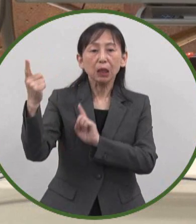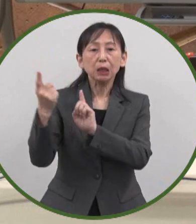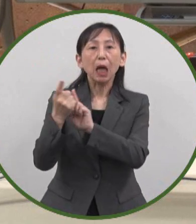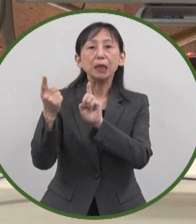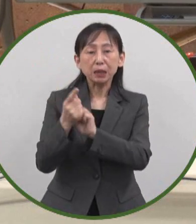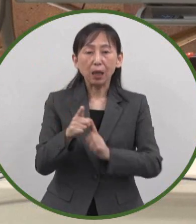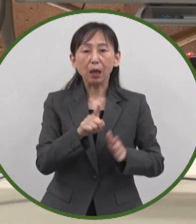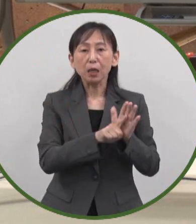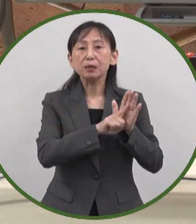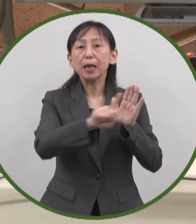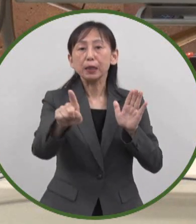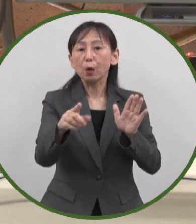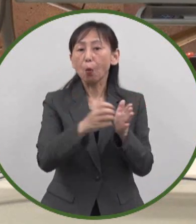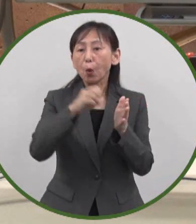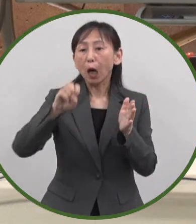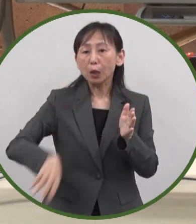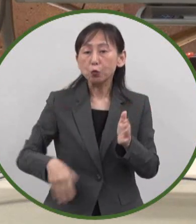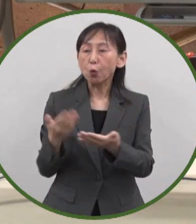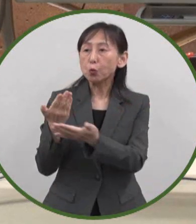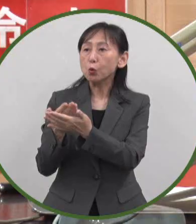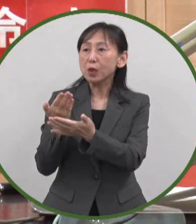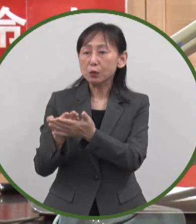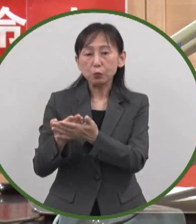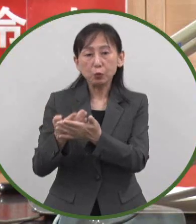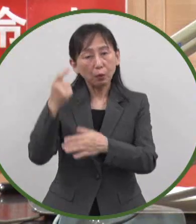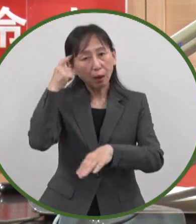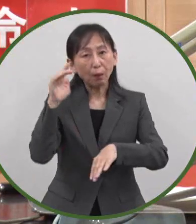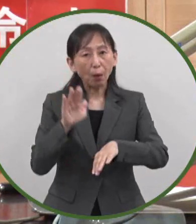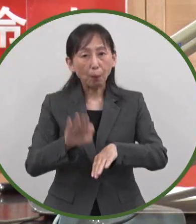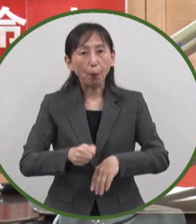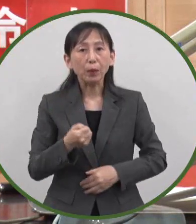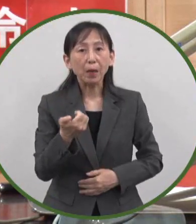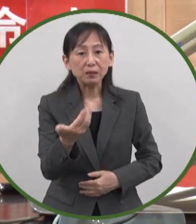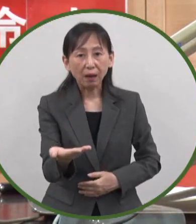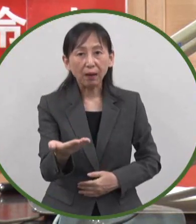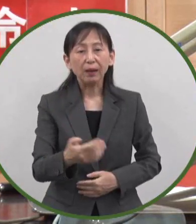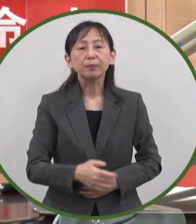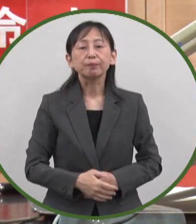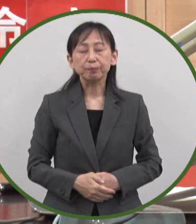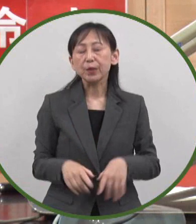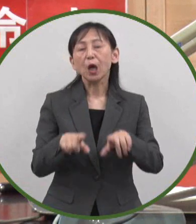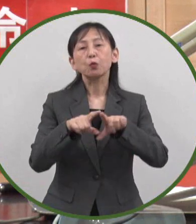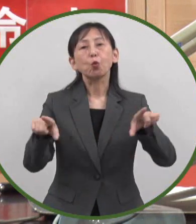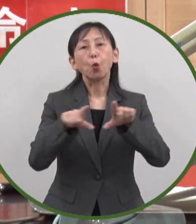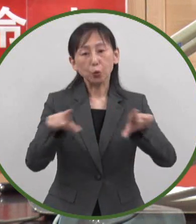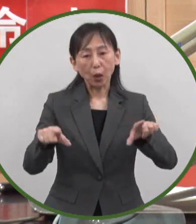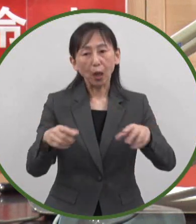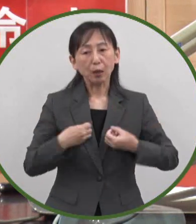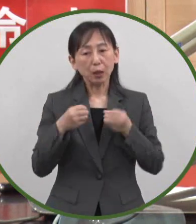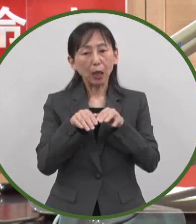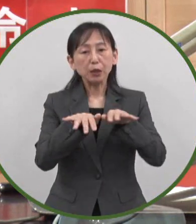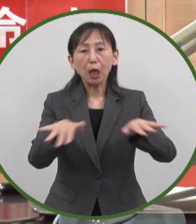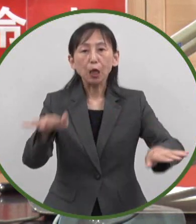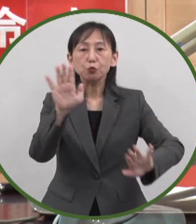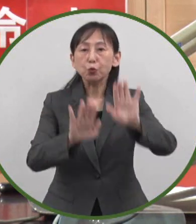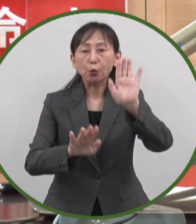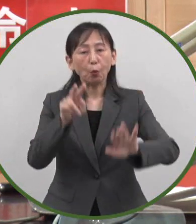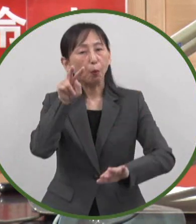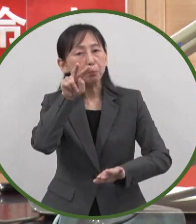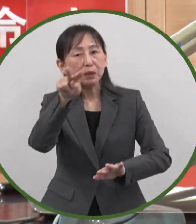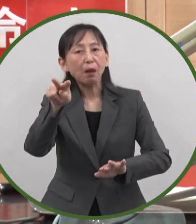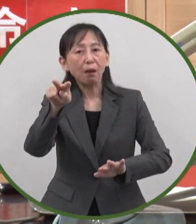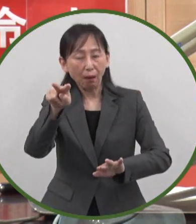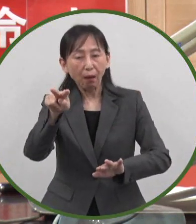するように要請するという考えは現時点ではありますか。 もちろんですね、感染状況に応じて我々は対応